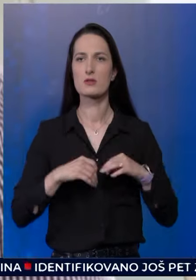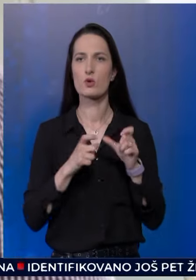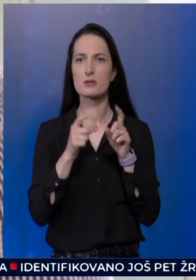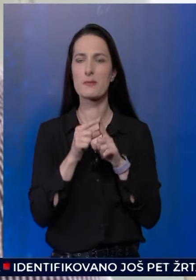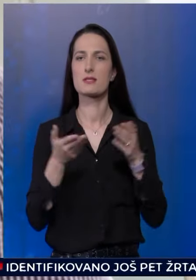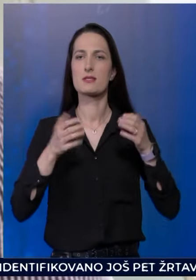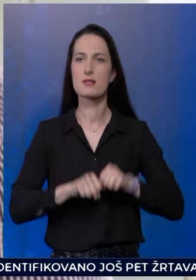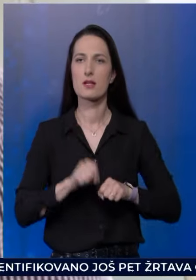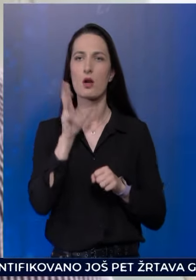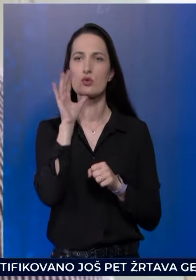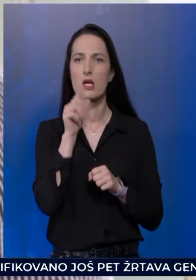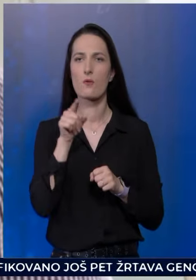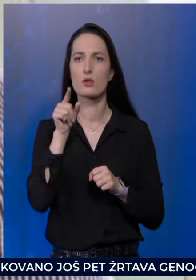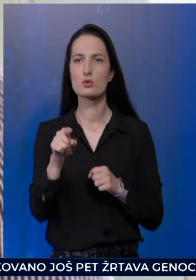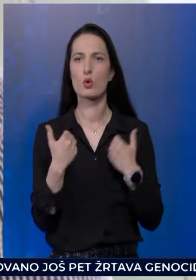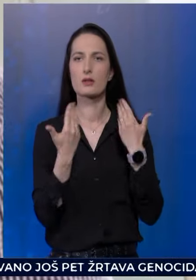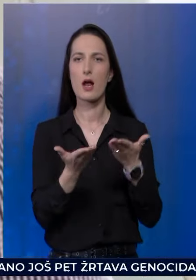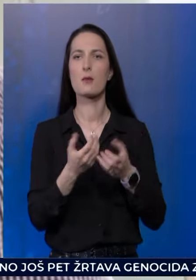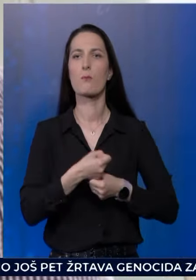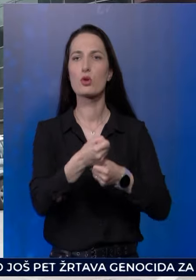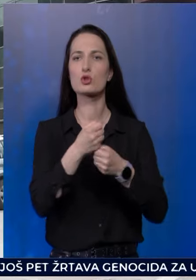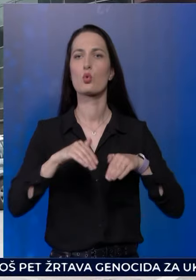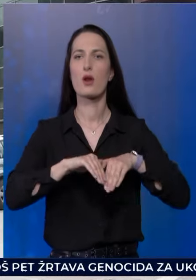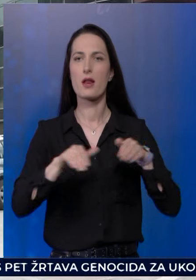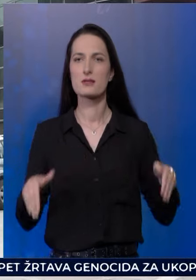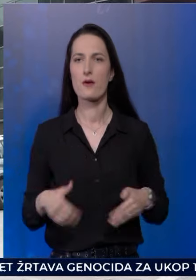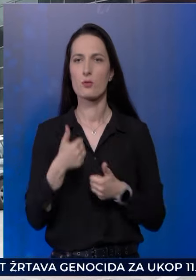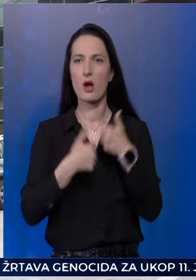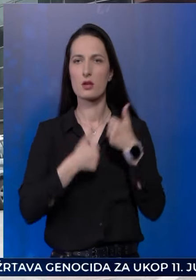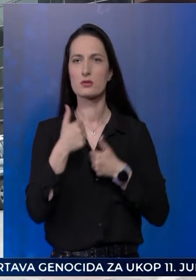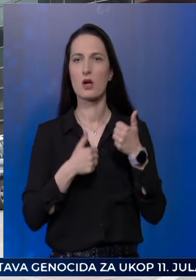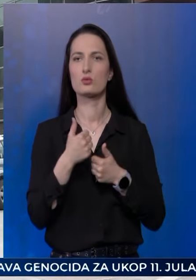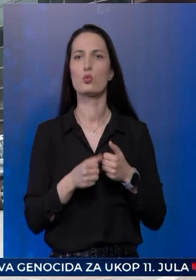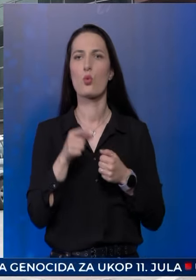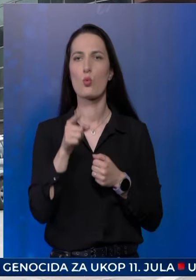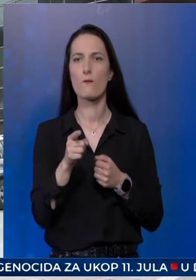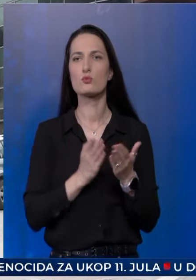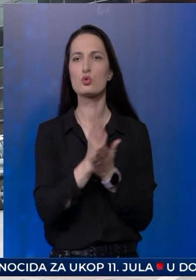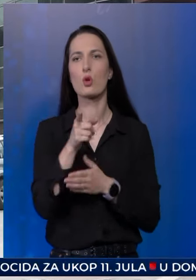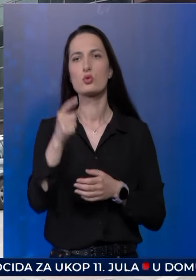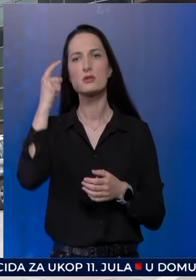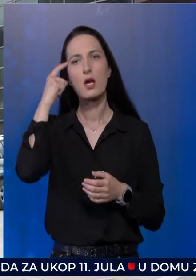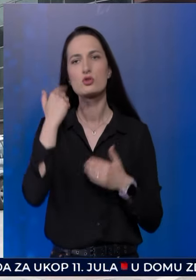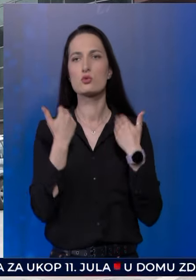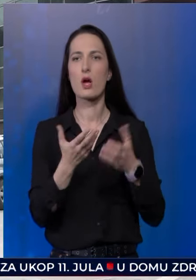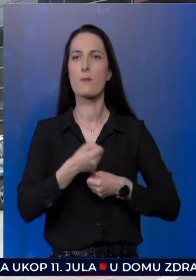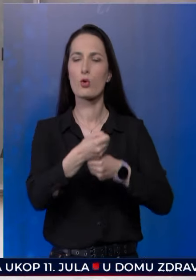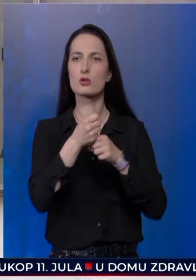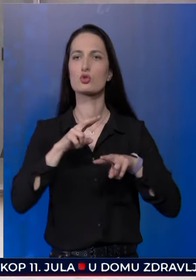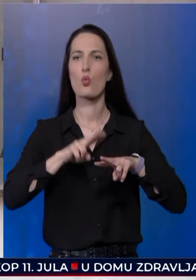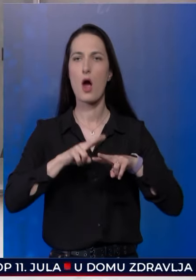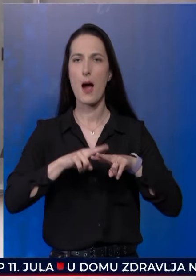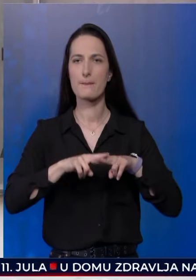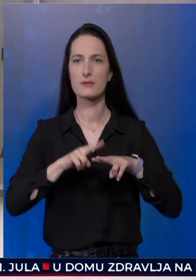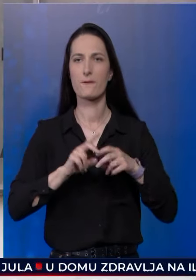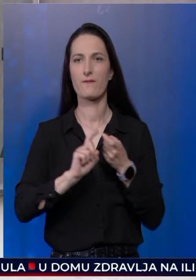slučaju to znači da su dali podršku Hamdije Fejziću. Avdić dodaje da je on prihvatio poziv stranaka i čvrsta obećanja za